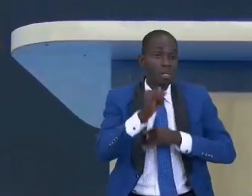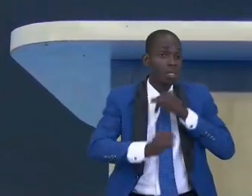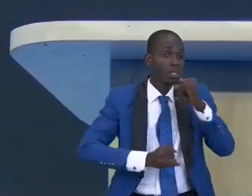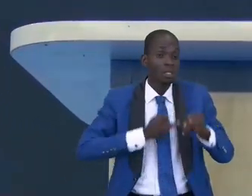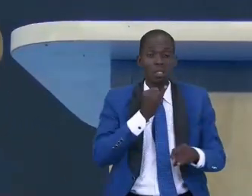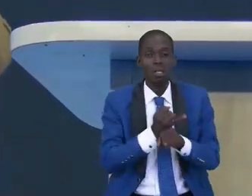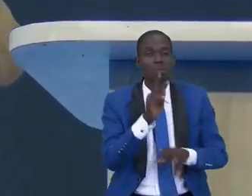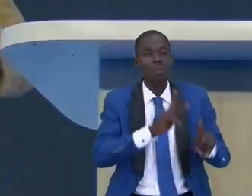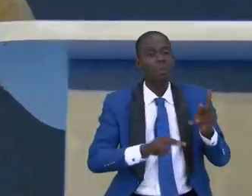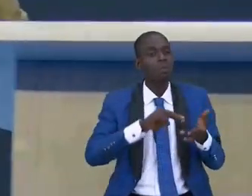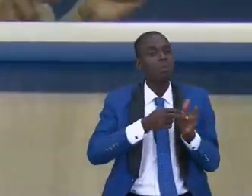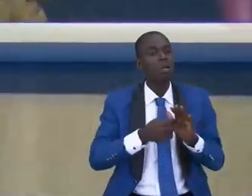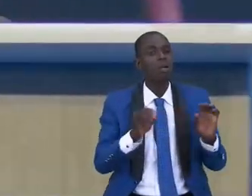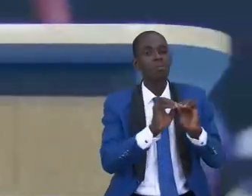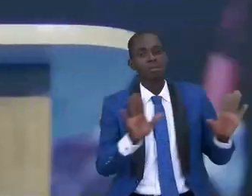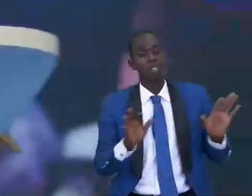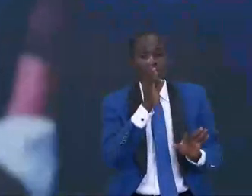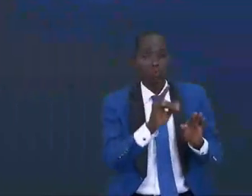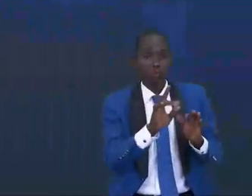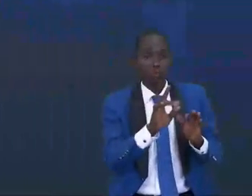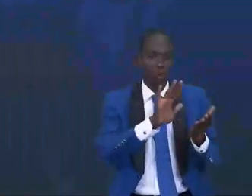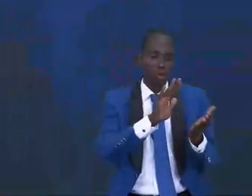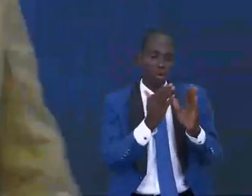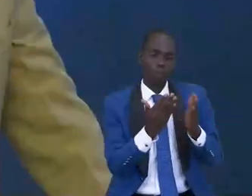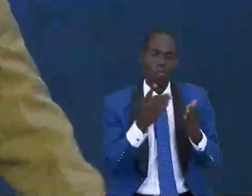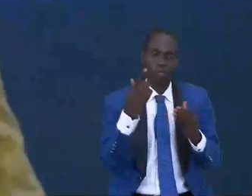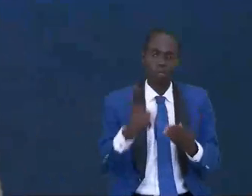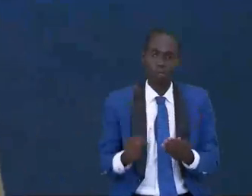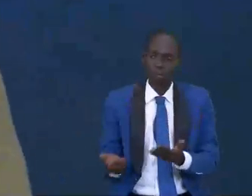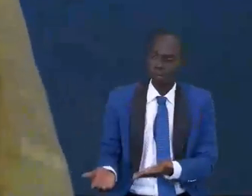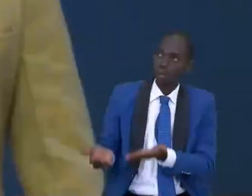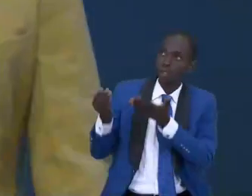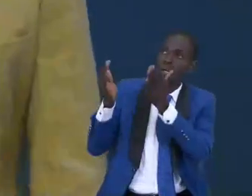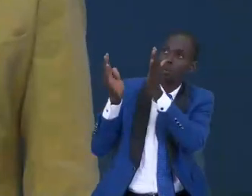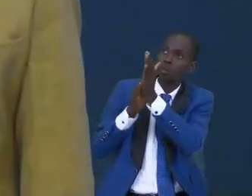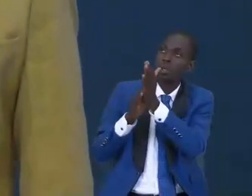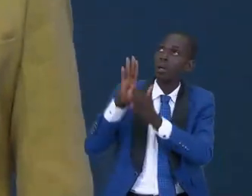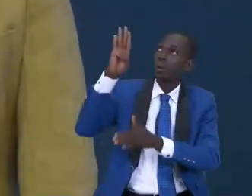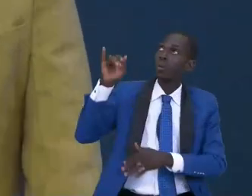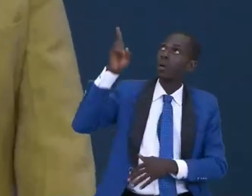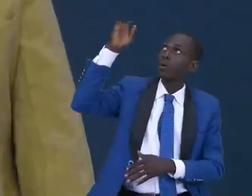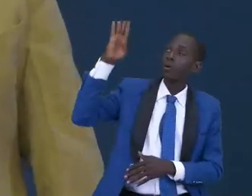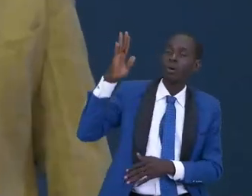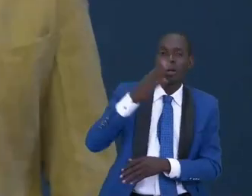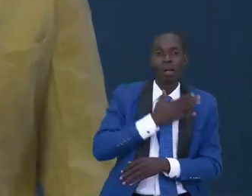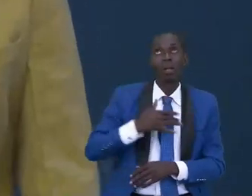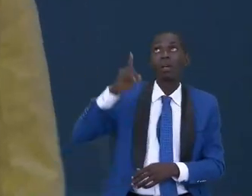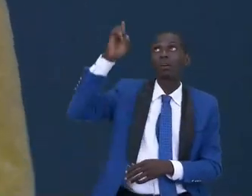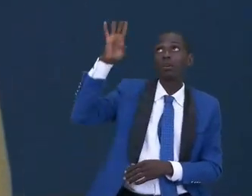personnes au niveau international, ne vaut rien à comparer à l'exaltation de Dieu